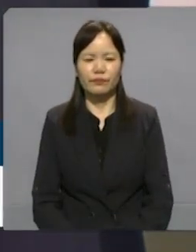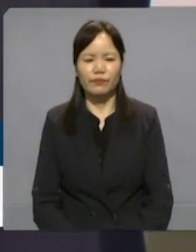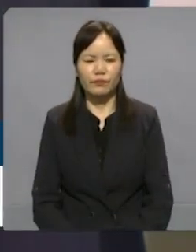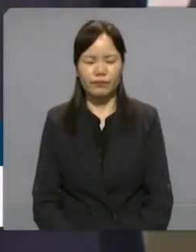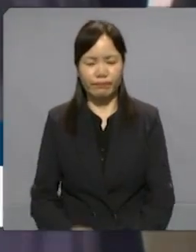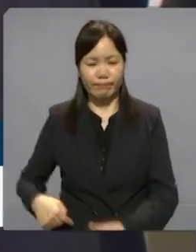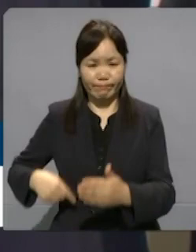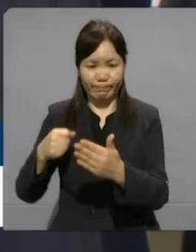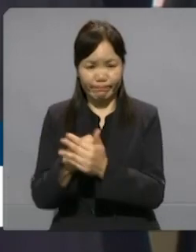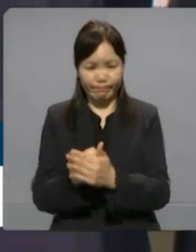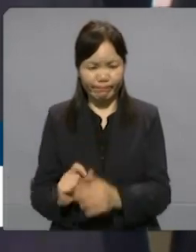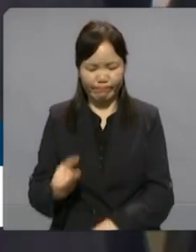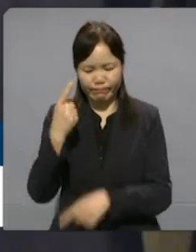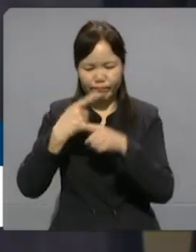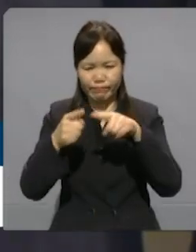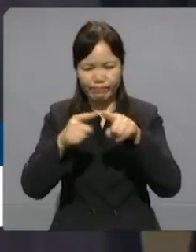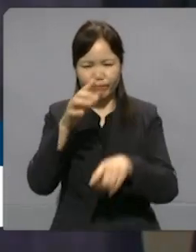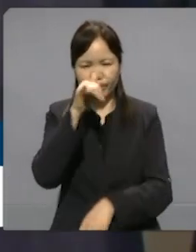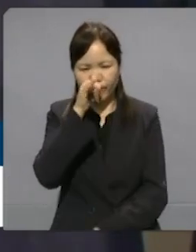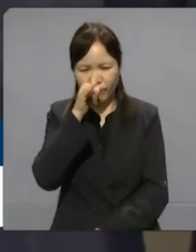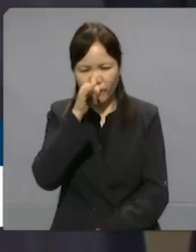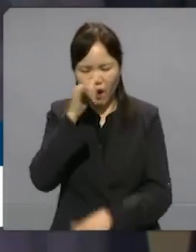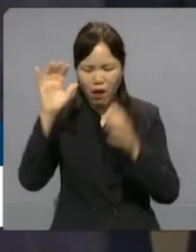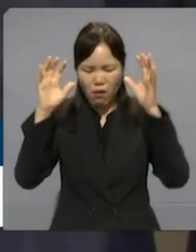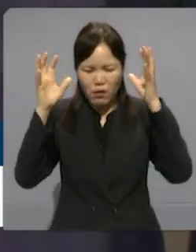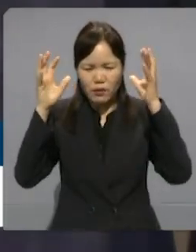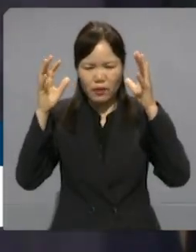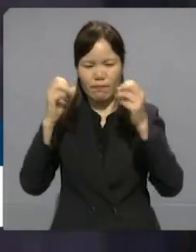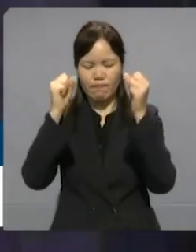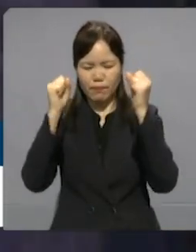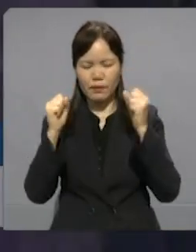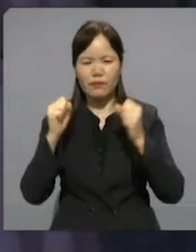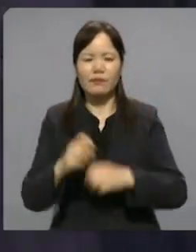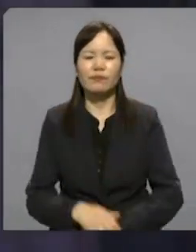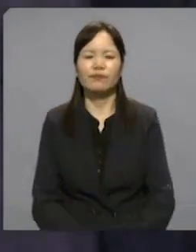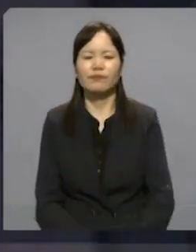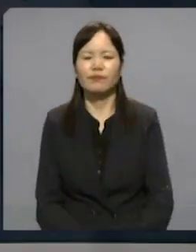경기를 먹게 평가하고 있습니다. 격하게 환영합니다. 화이팅입니다.